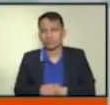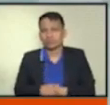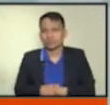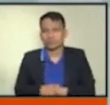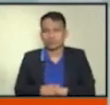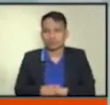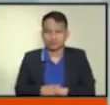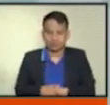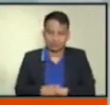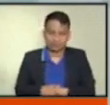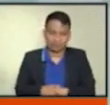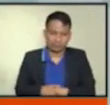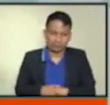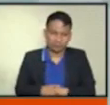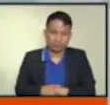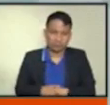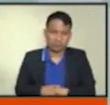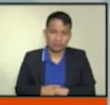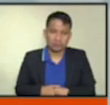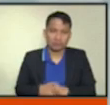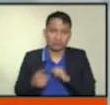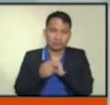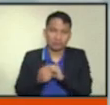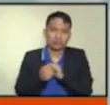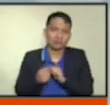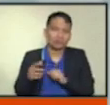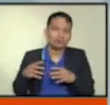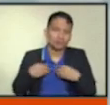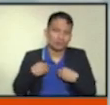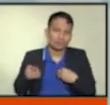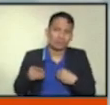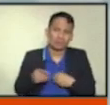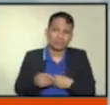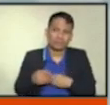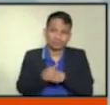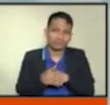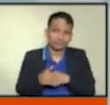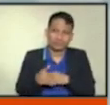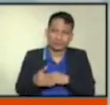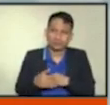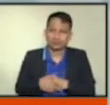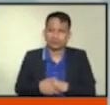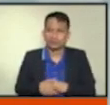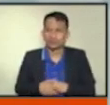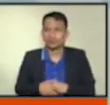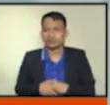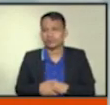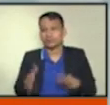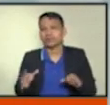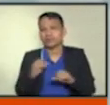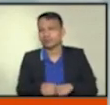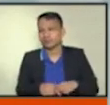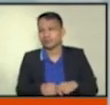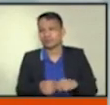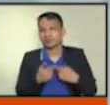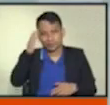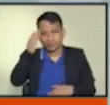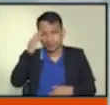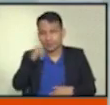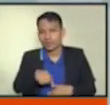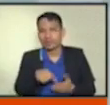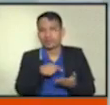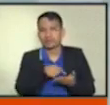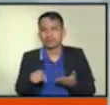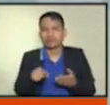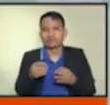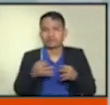namin yung kwan, sir. Yung lalaki niya na kwan, kasama niya. Umamin. O, tapos pinadalan pa niya, sir. Okay. Well, finish na, ma'am. Alam na this. Kung